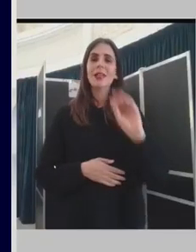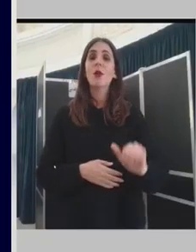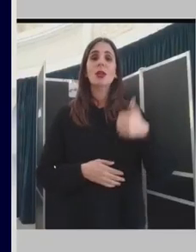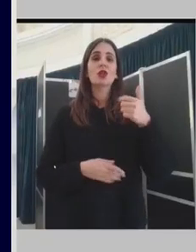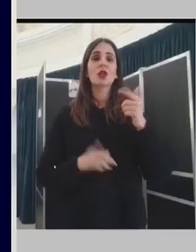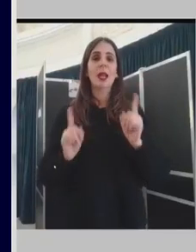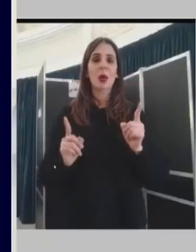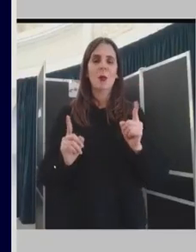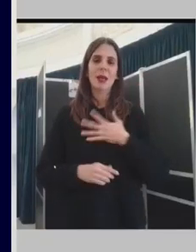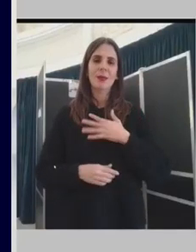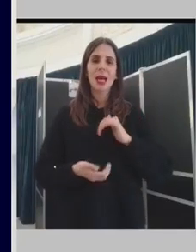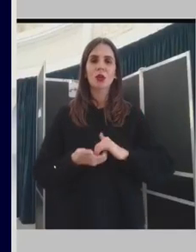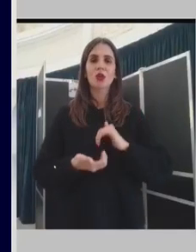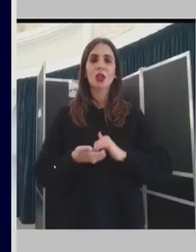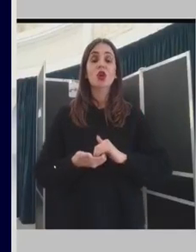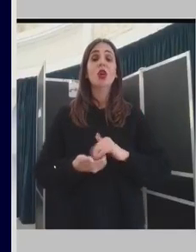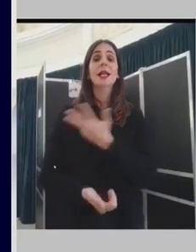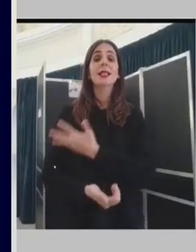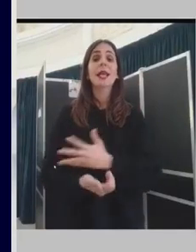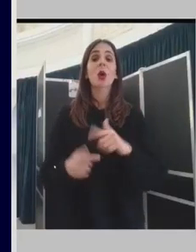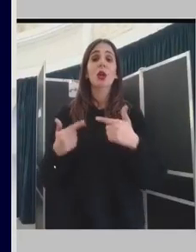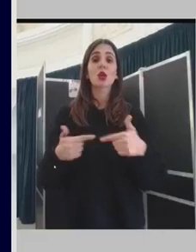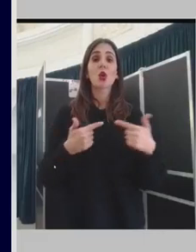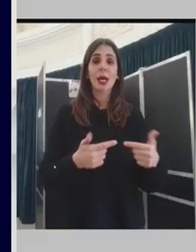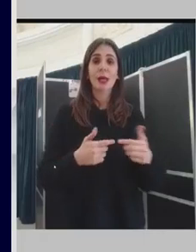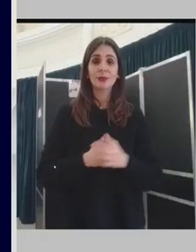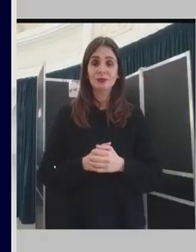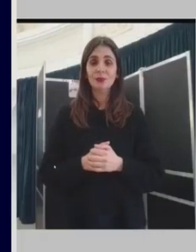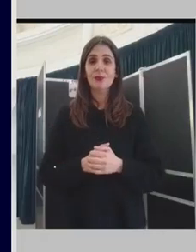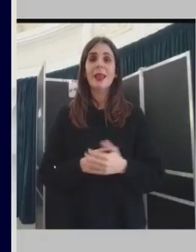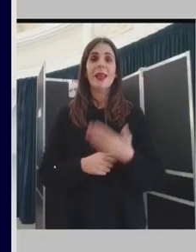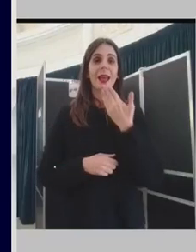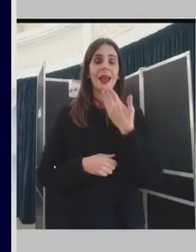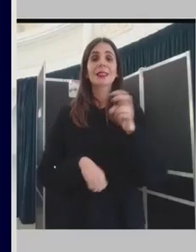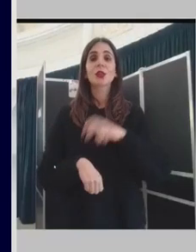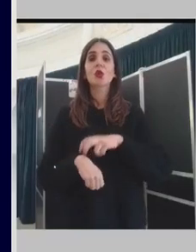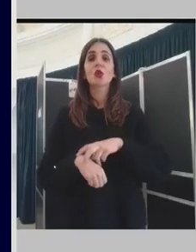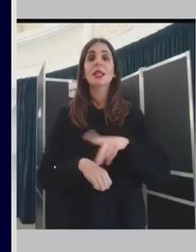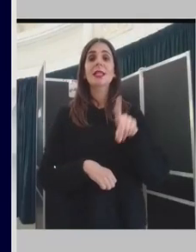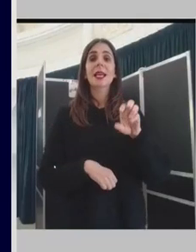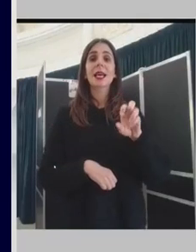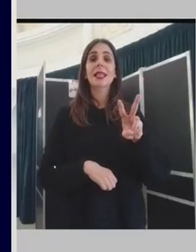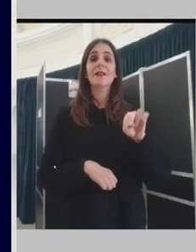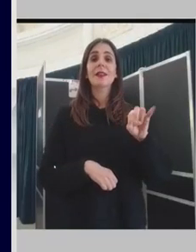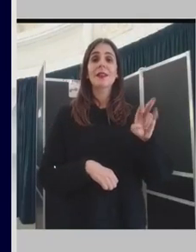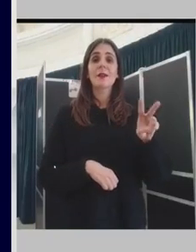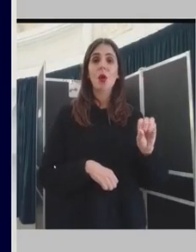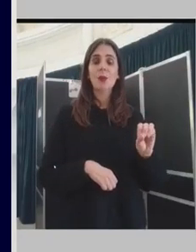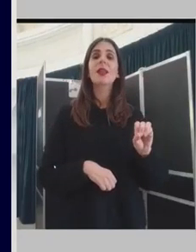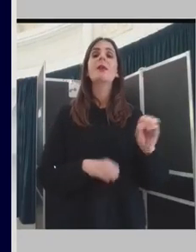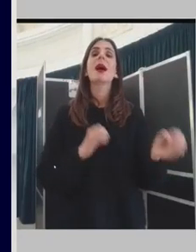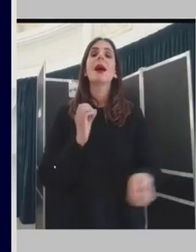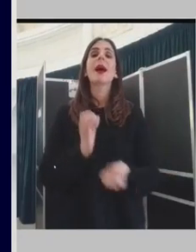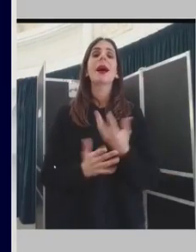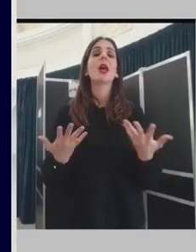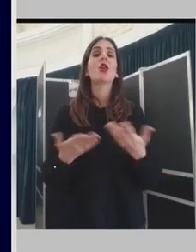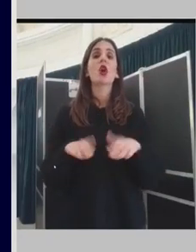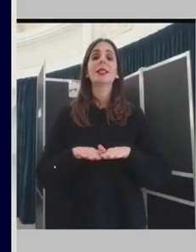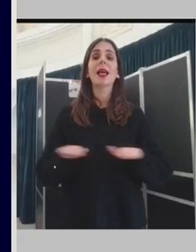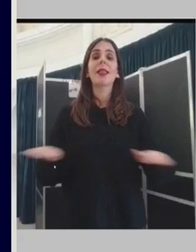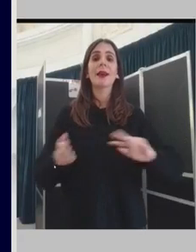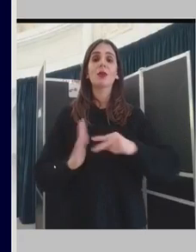sangue, qui grazie al dottore Cerisola e alla dottoressa De Vivo è stato istituito il tavolo tecnico per